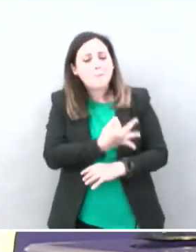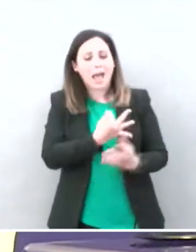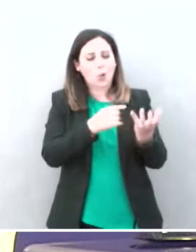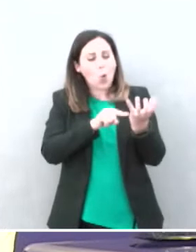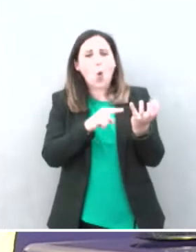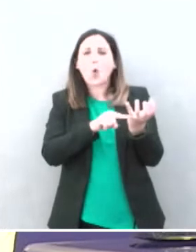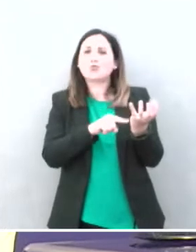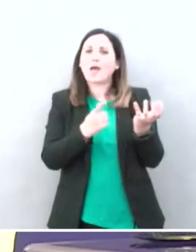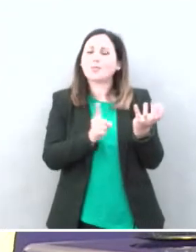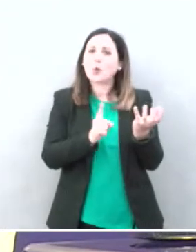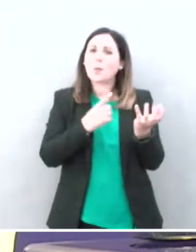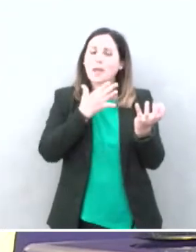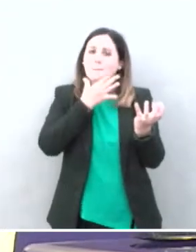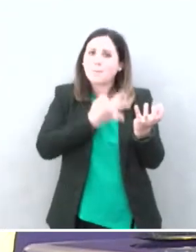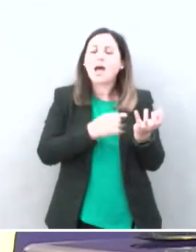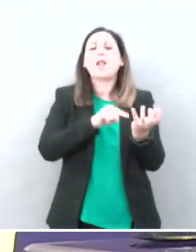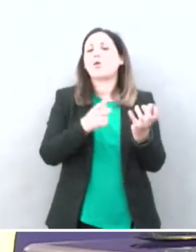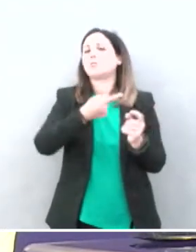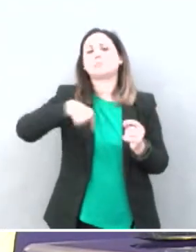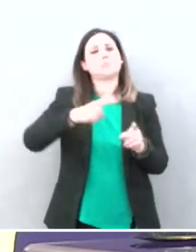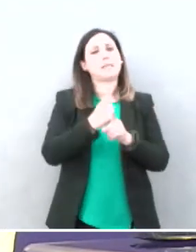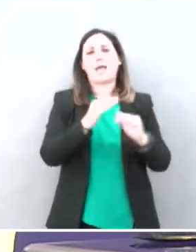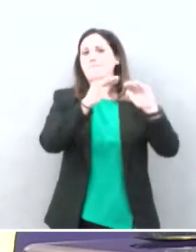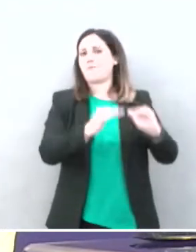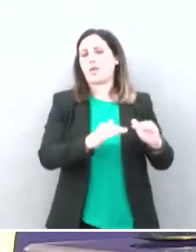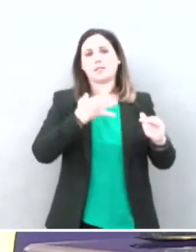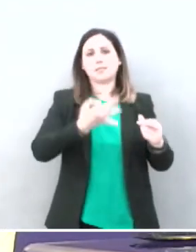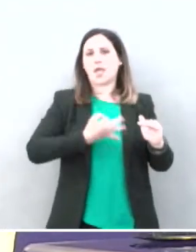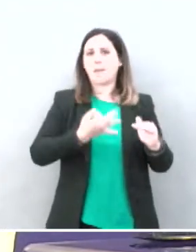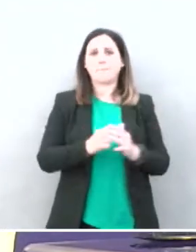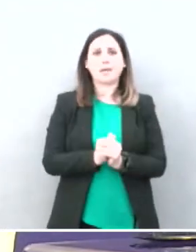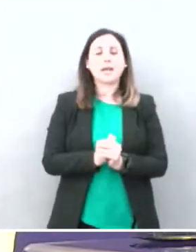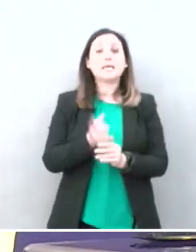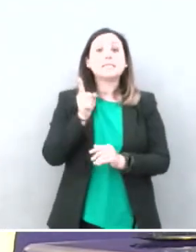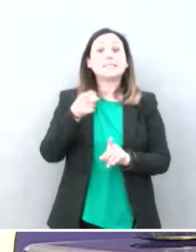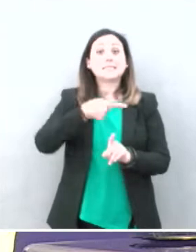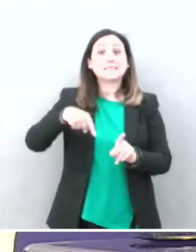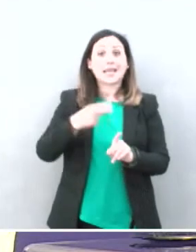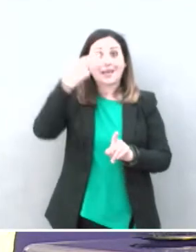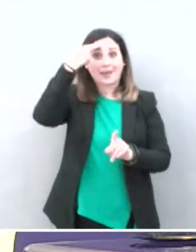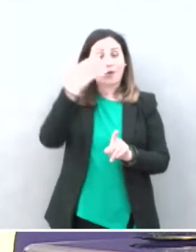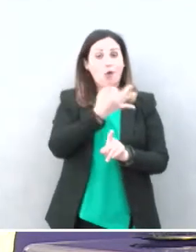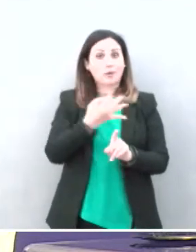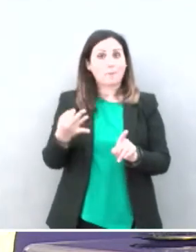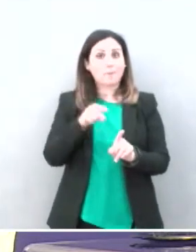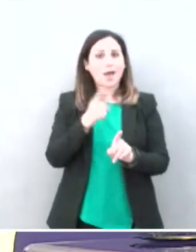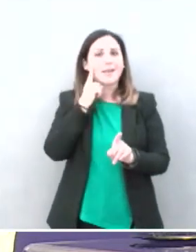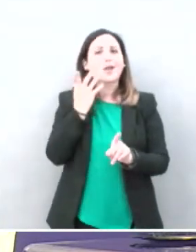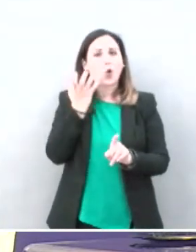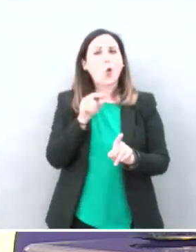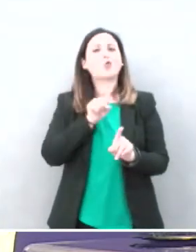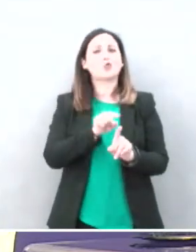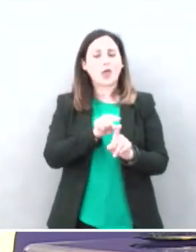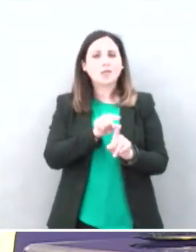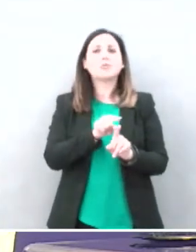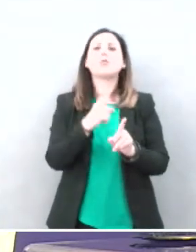noi dobbiamo presidiare e difendere. Allora, se abbiamo presente questo, se abbiamo ben presente questo concetto,